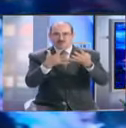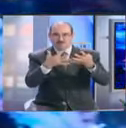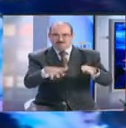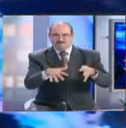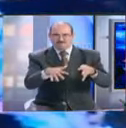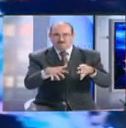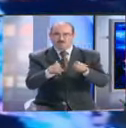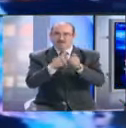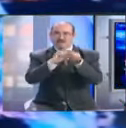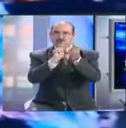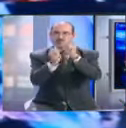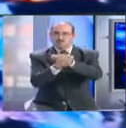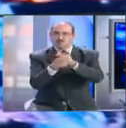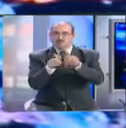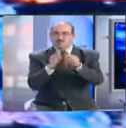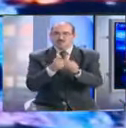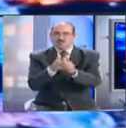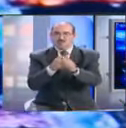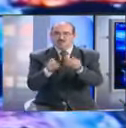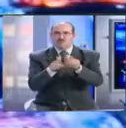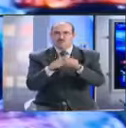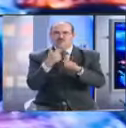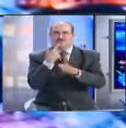11 ديسمبر 2019 المعدل والمتمم للقانون